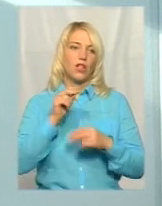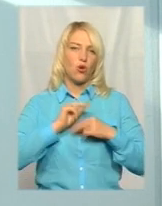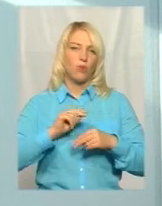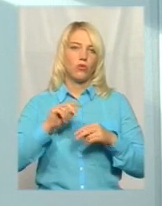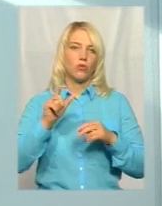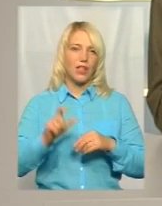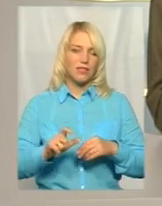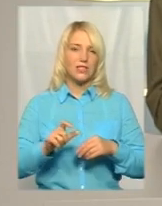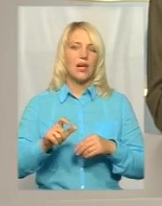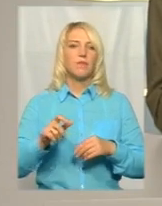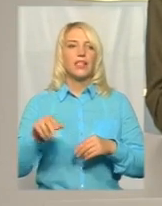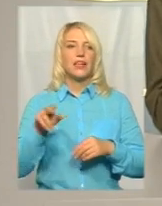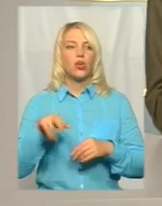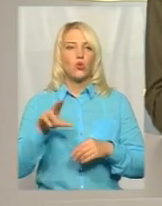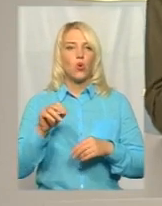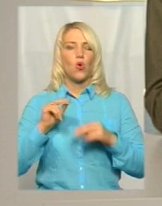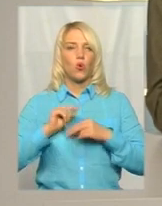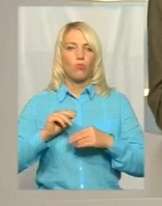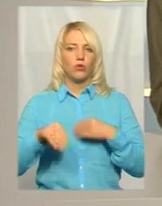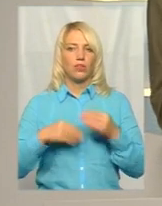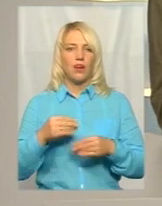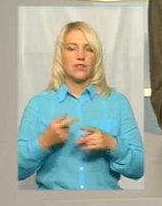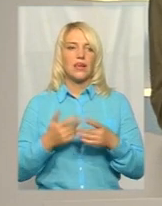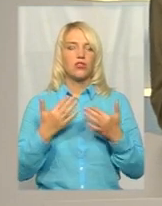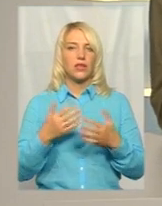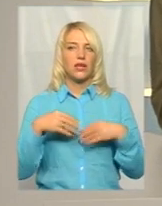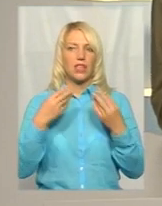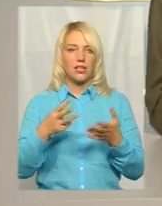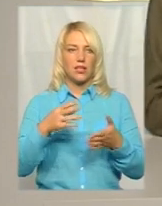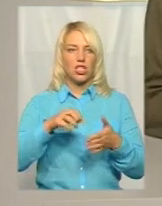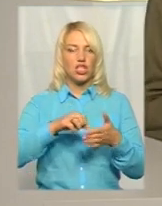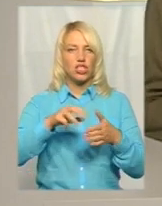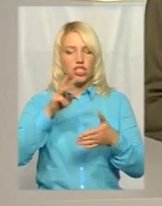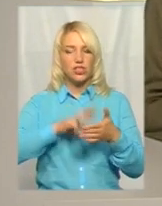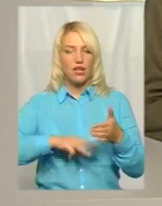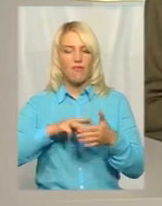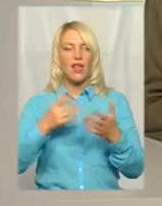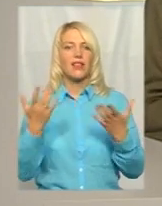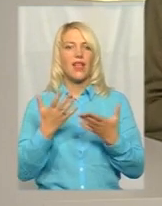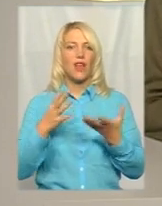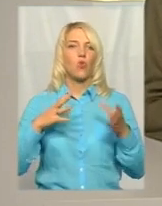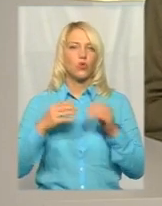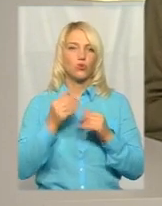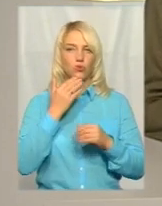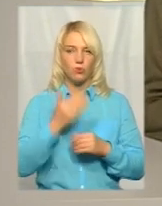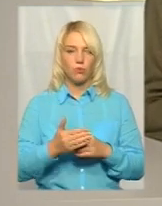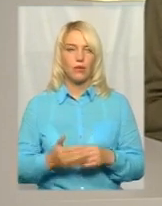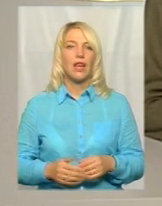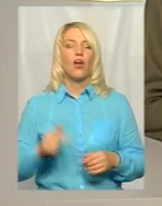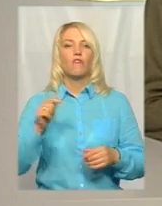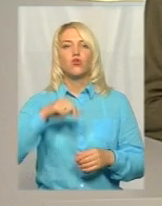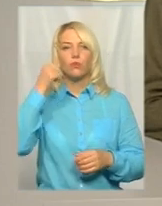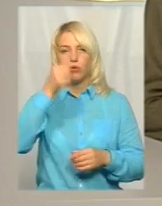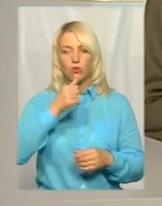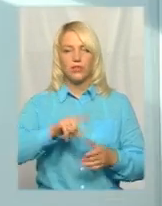відповідальності. Усе ж скільки винесено постанов про штрафи і на яку суму в цьому році? Ну, в цьому році з